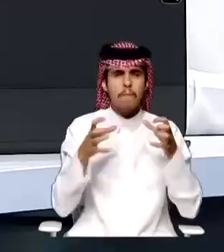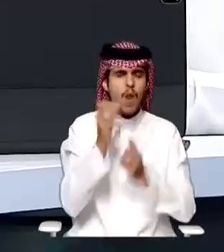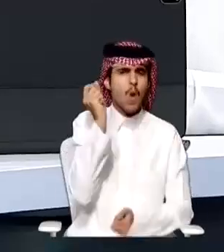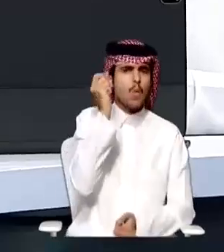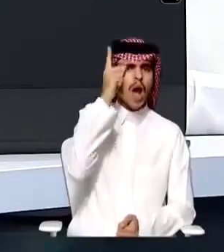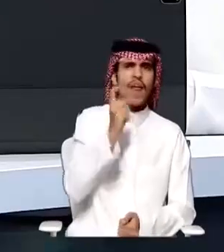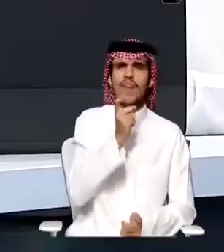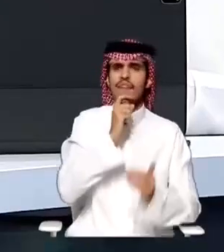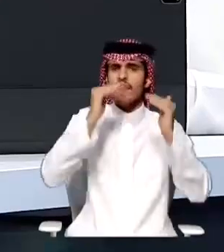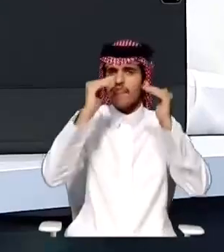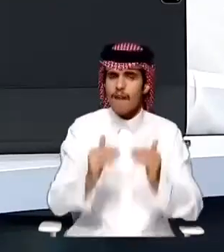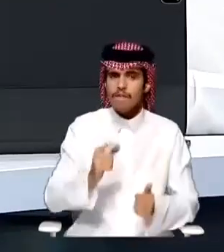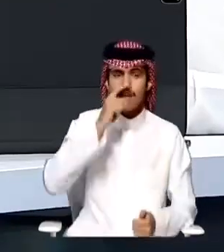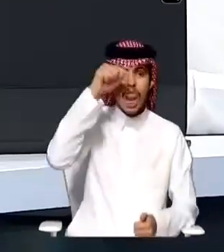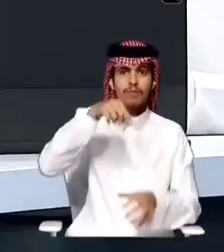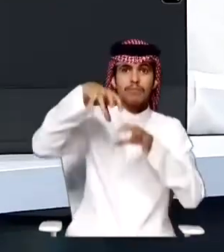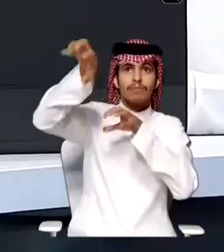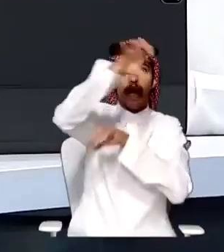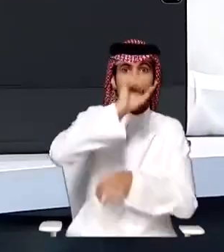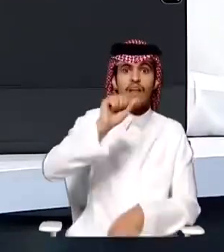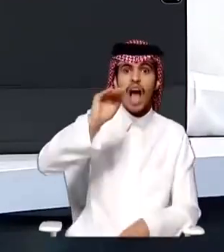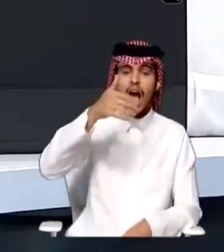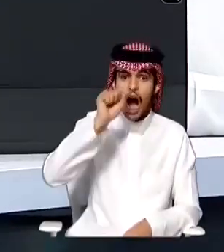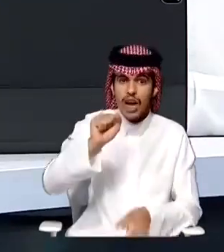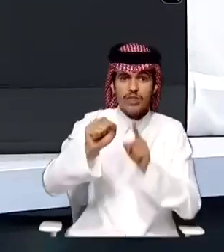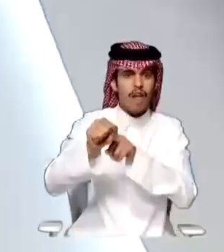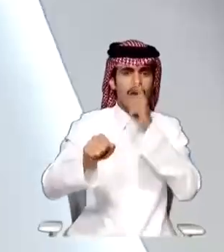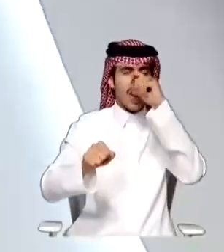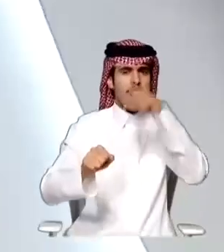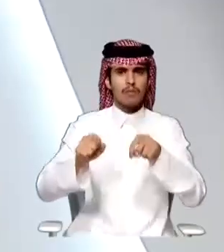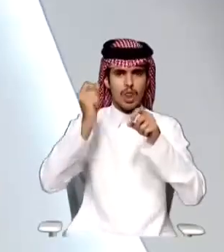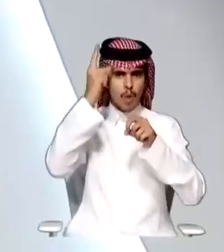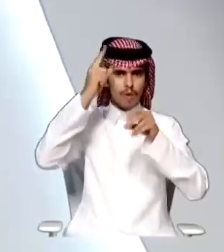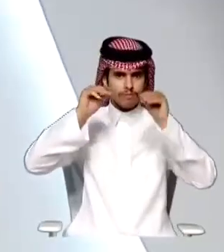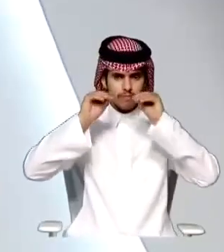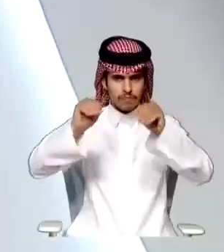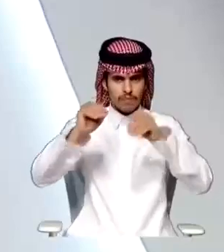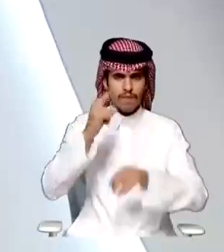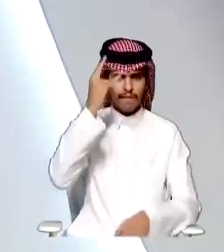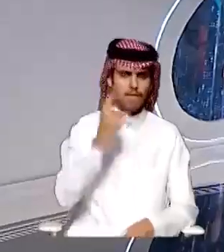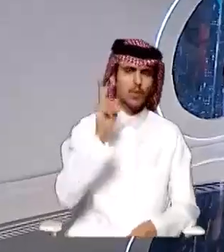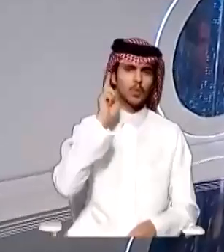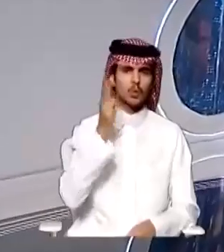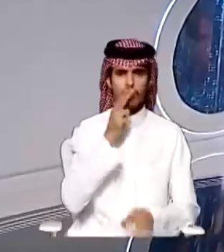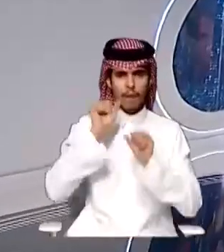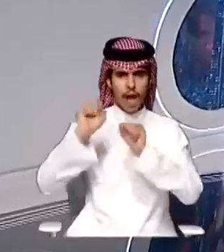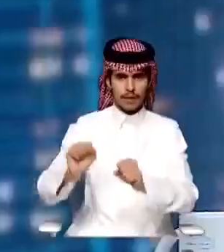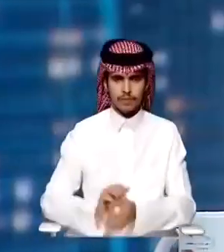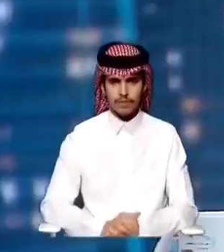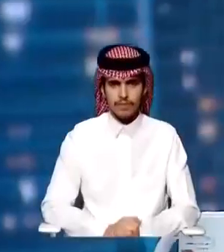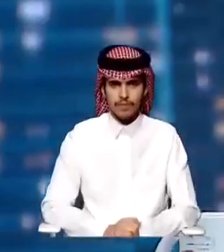بد انه كل من يعمل في القطاع الخاص انه يتم توعيتهم والتعامل مع الصم بشكل جيد طيب